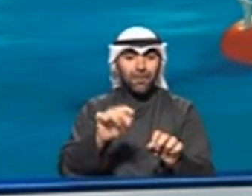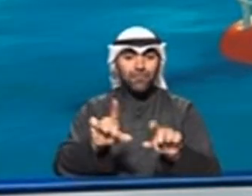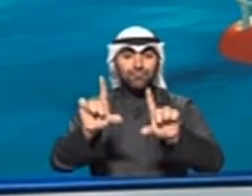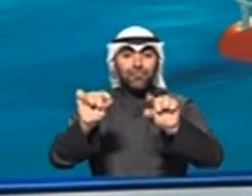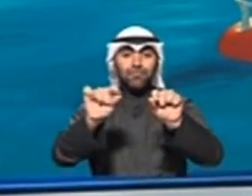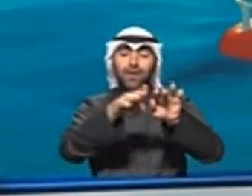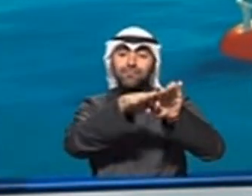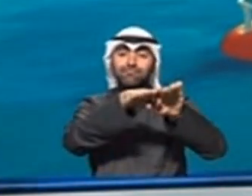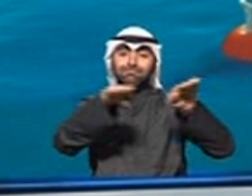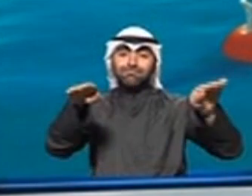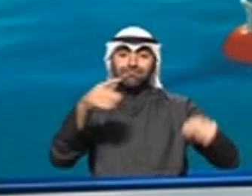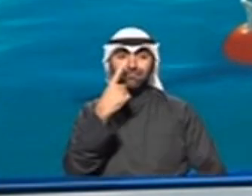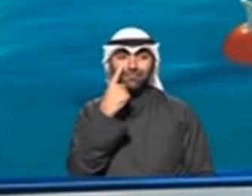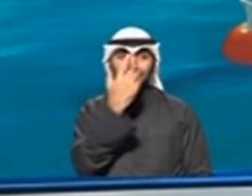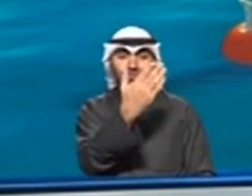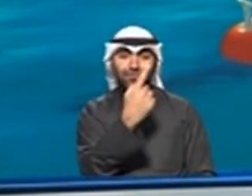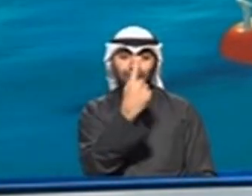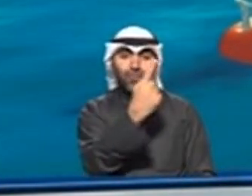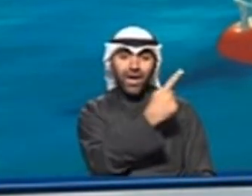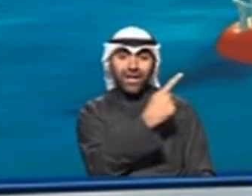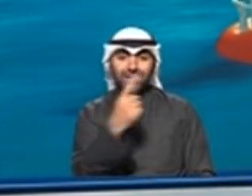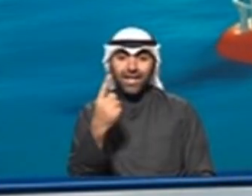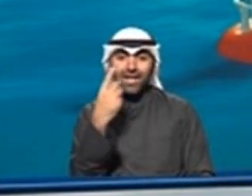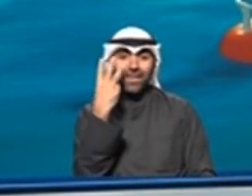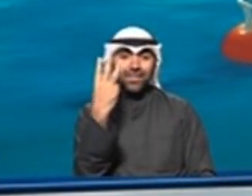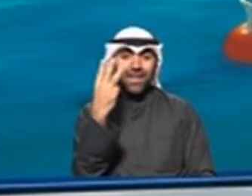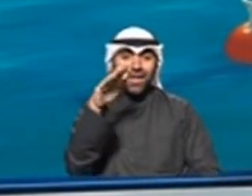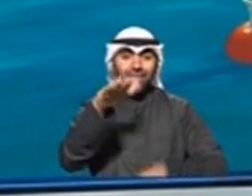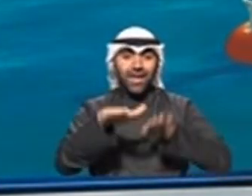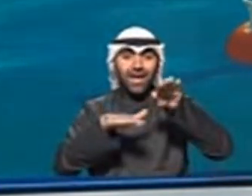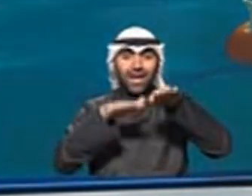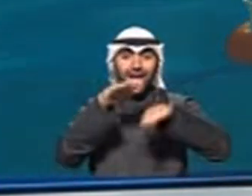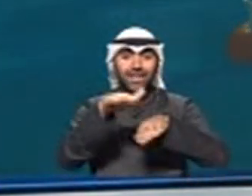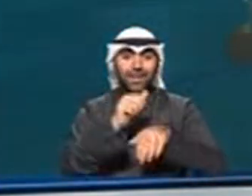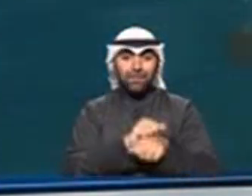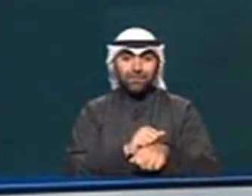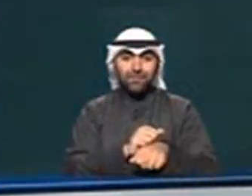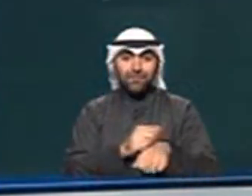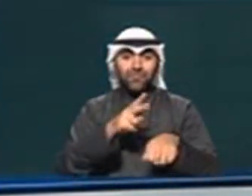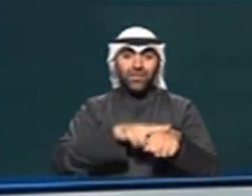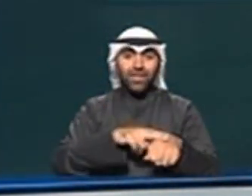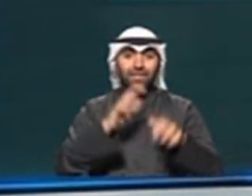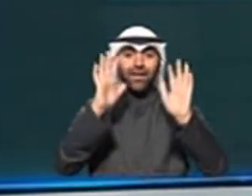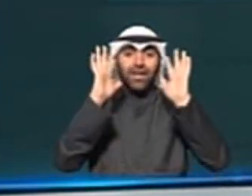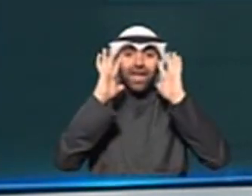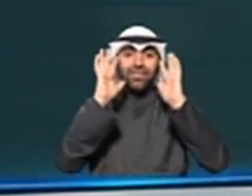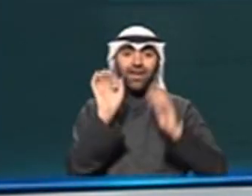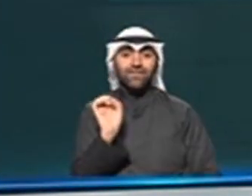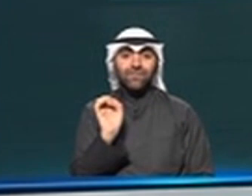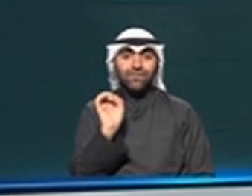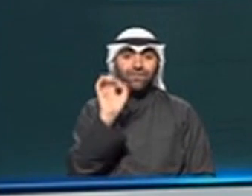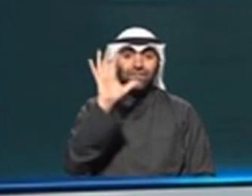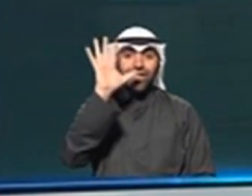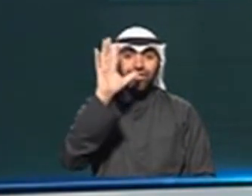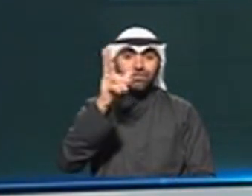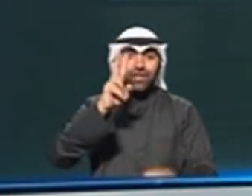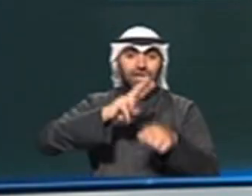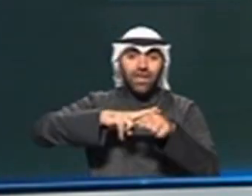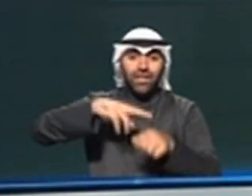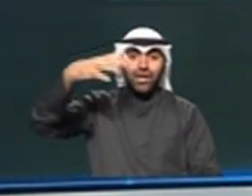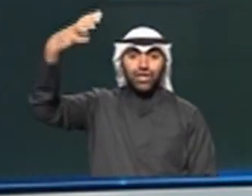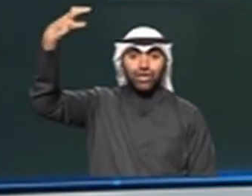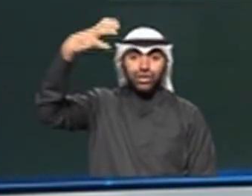معتدل الموج وارتفاع الموج من 1 إلى 3 أقدام. مواقيت بإذن الله على حسب التوقيت المحلي مدينة الكويت، موعد أذان الفجر